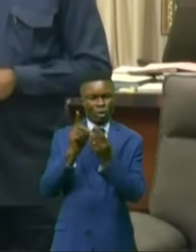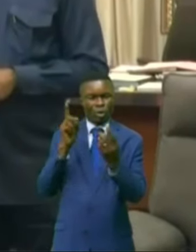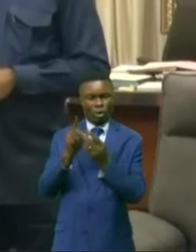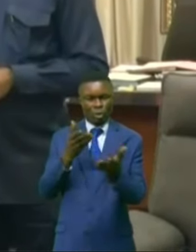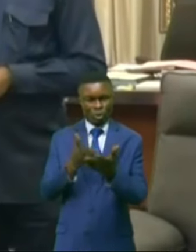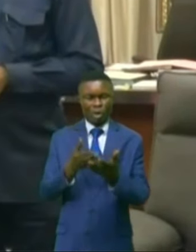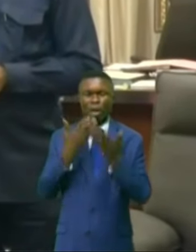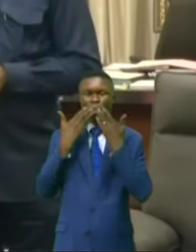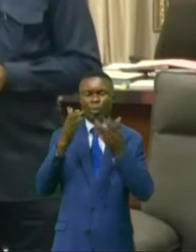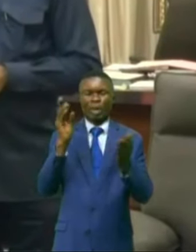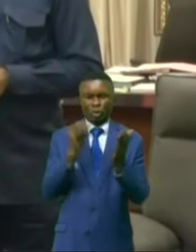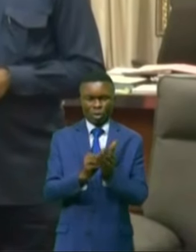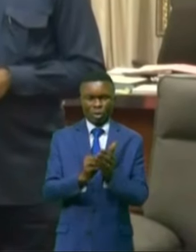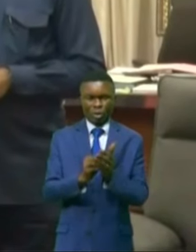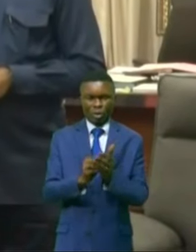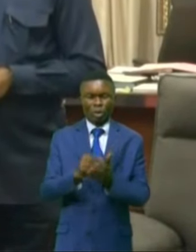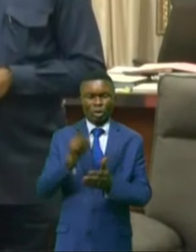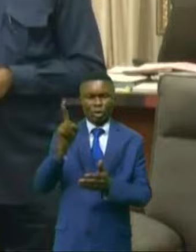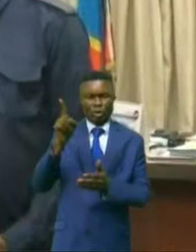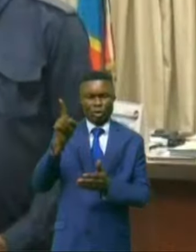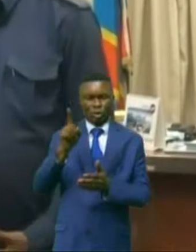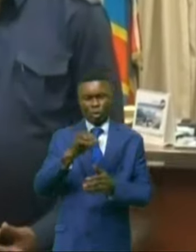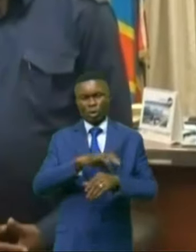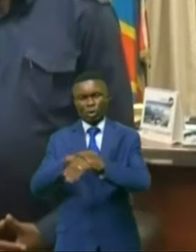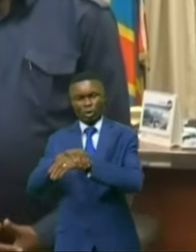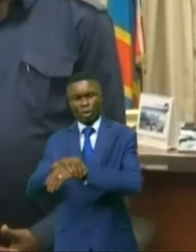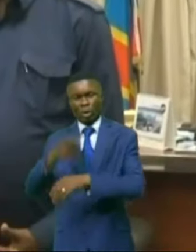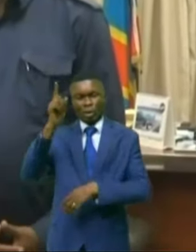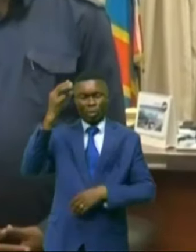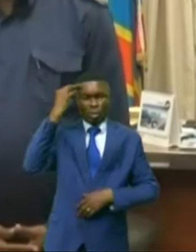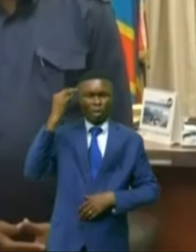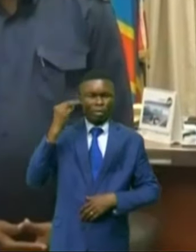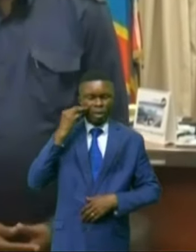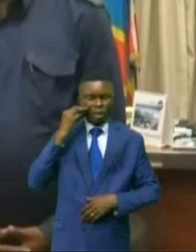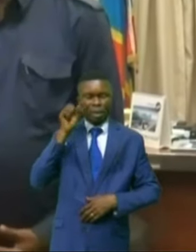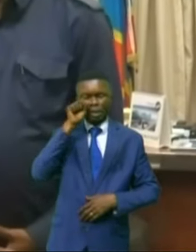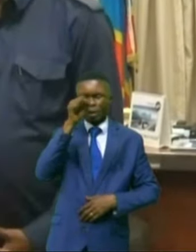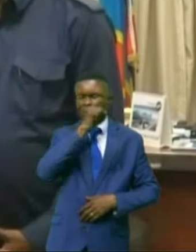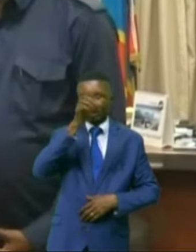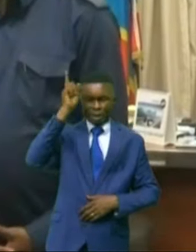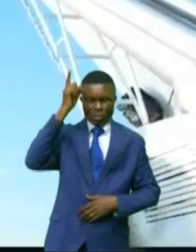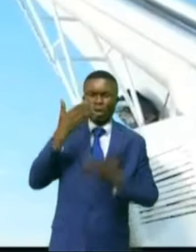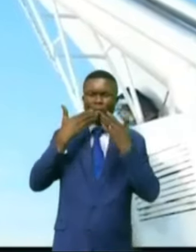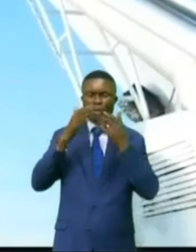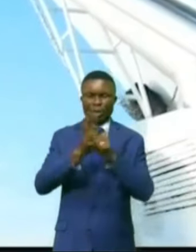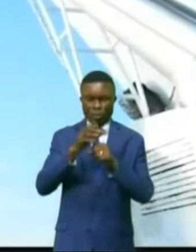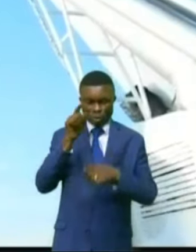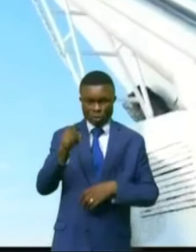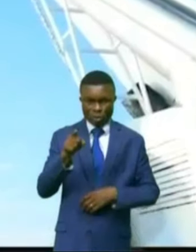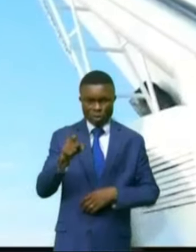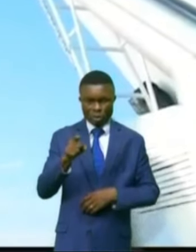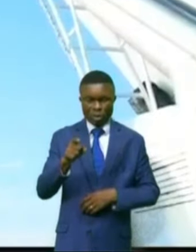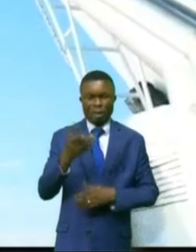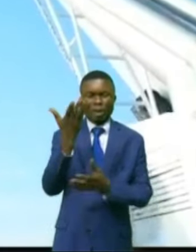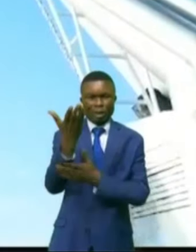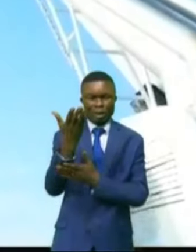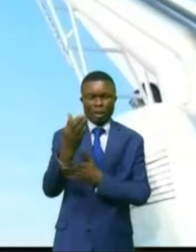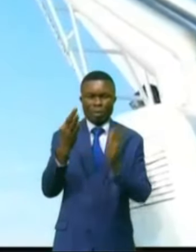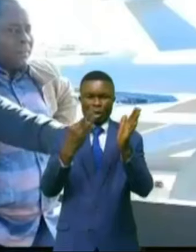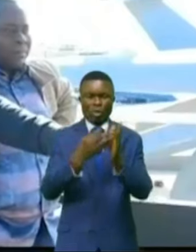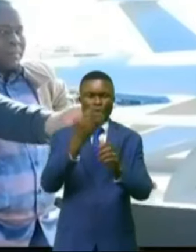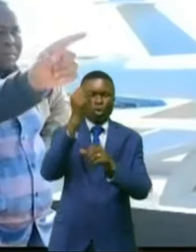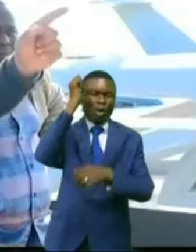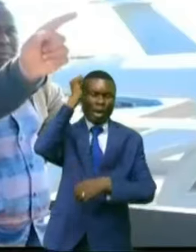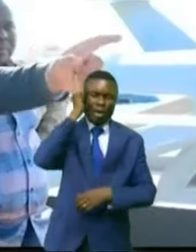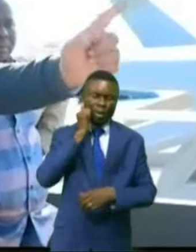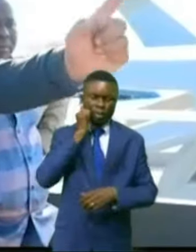aussi celui qui nous conduit comme Premier ministre de notre gouvernement, le Premier ministre Sama. La commande de 8 bateaux de pêche neufs